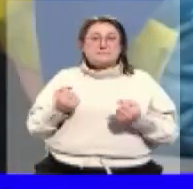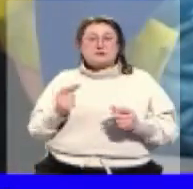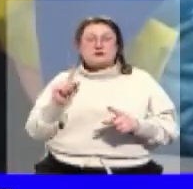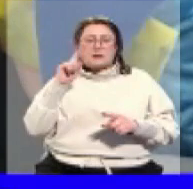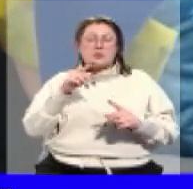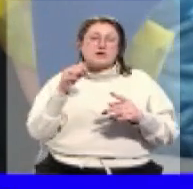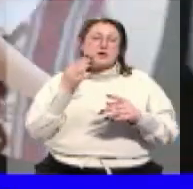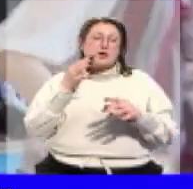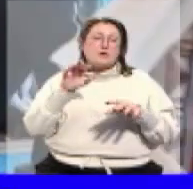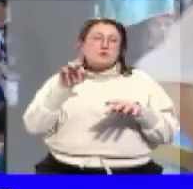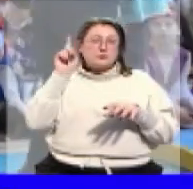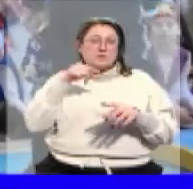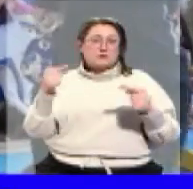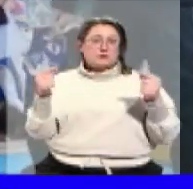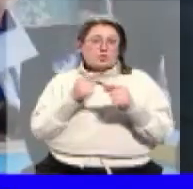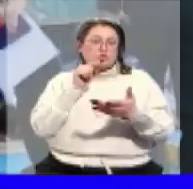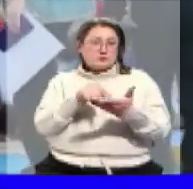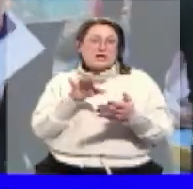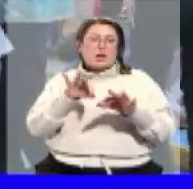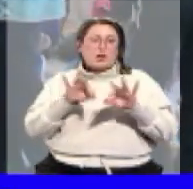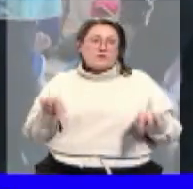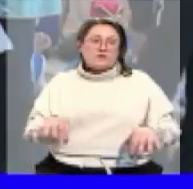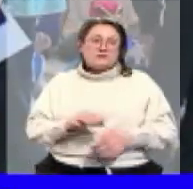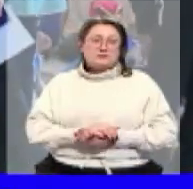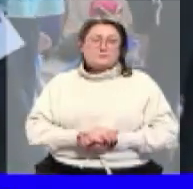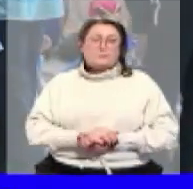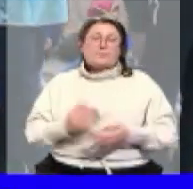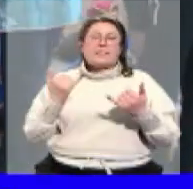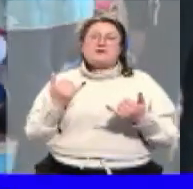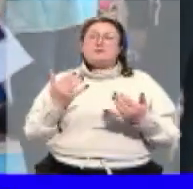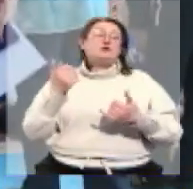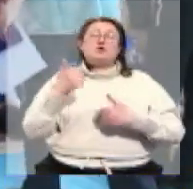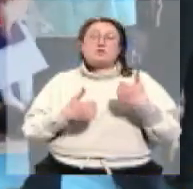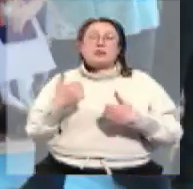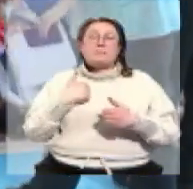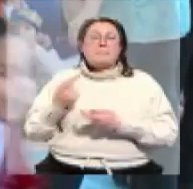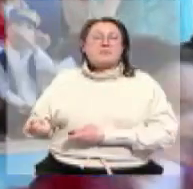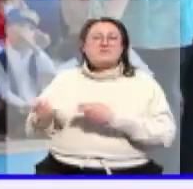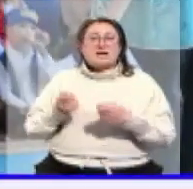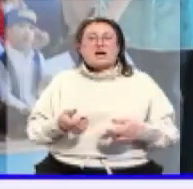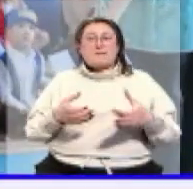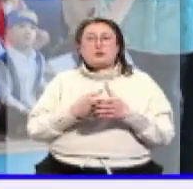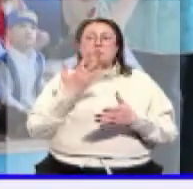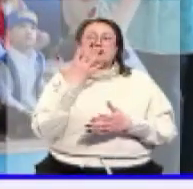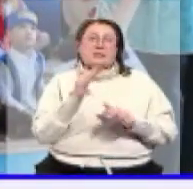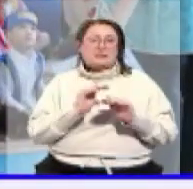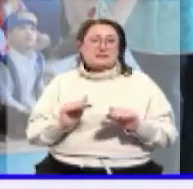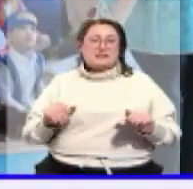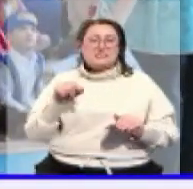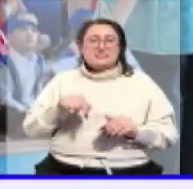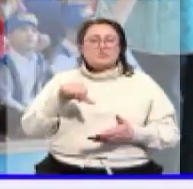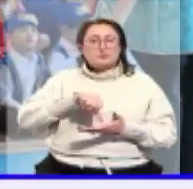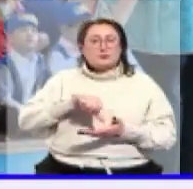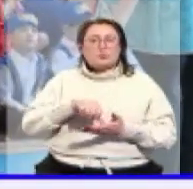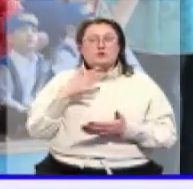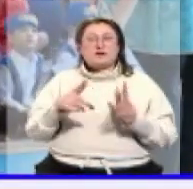как меткость и ловкость. На сегодняшний турнир мы привезли команду из 5 детей. В данном турнире